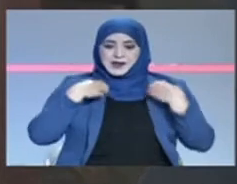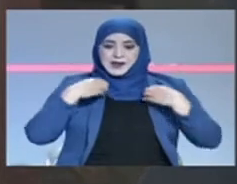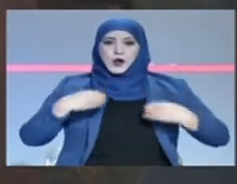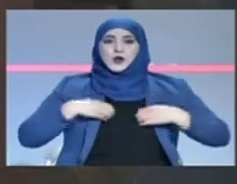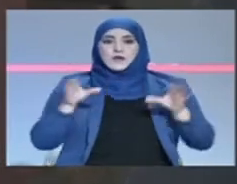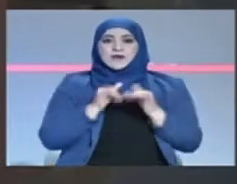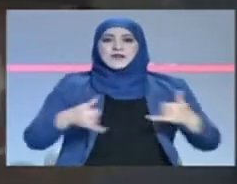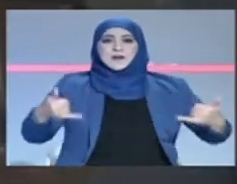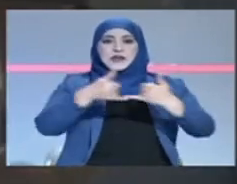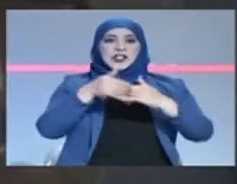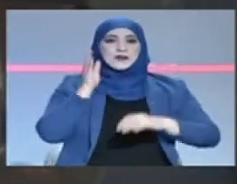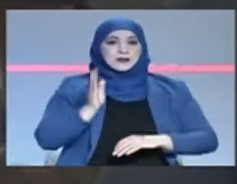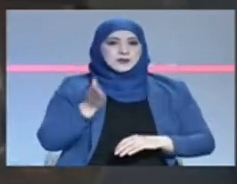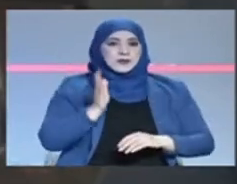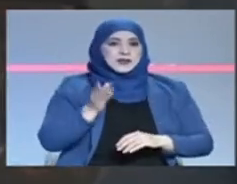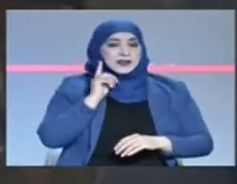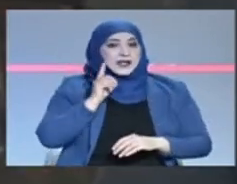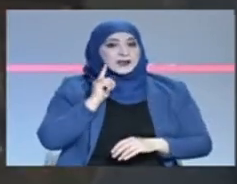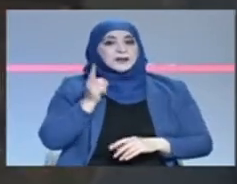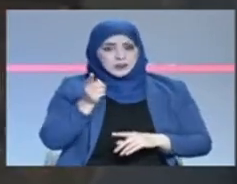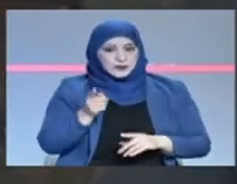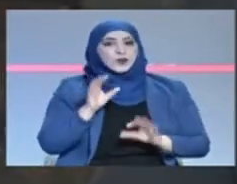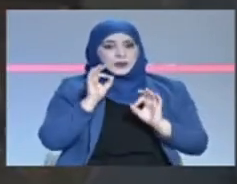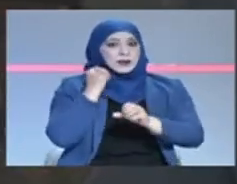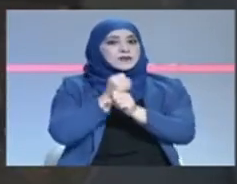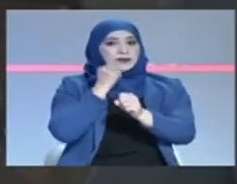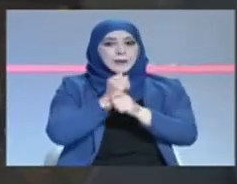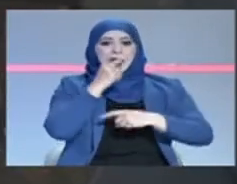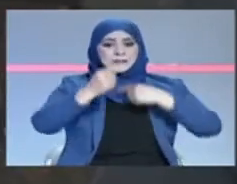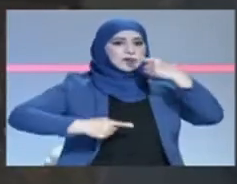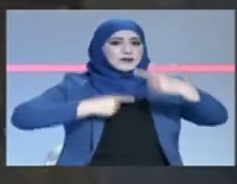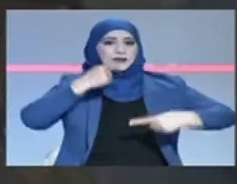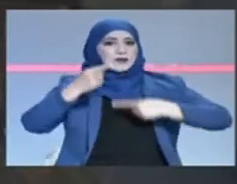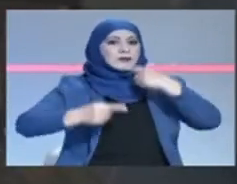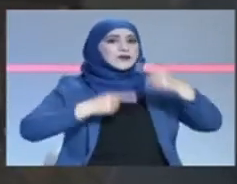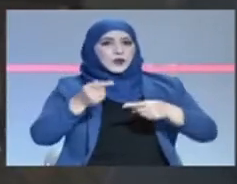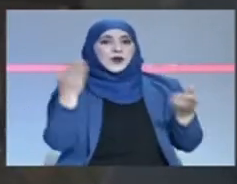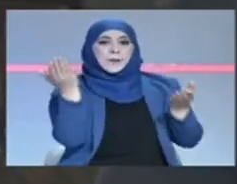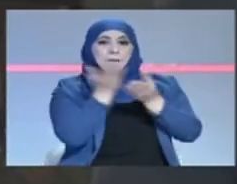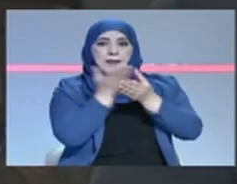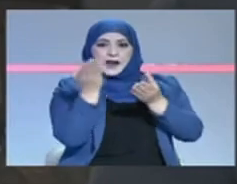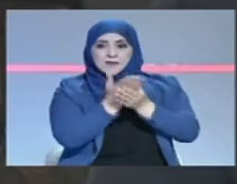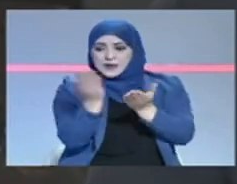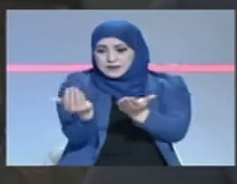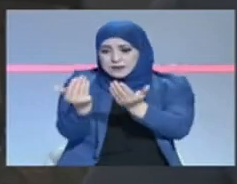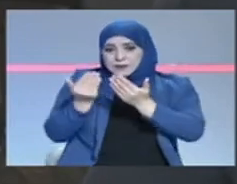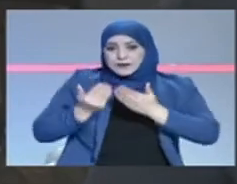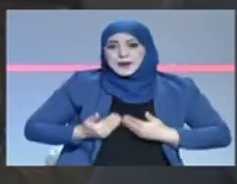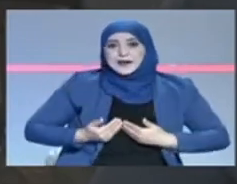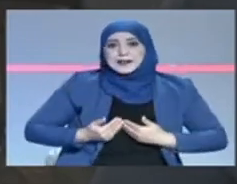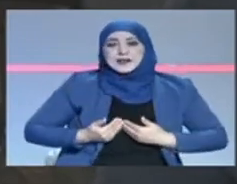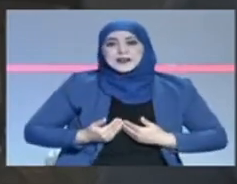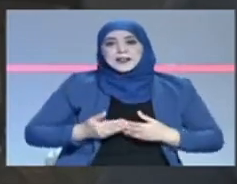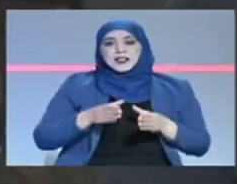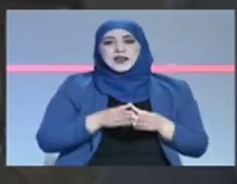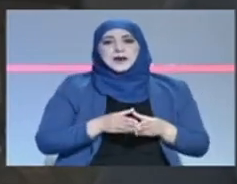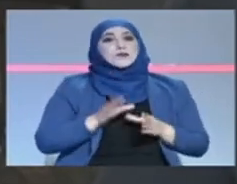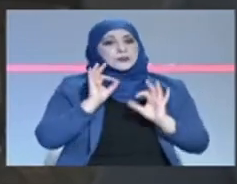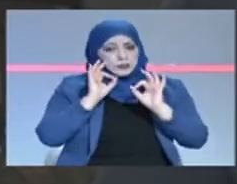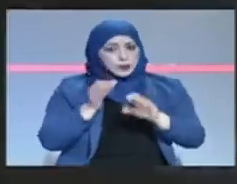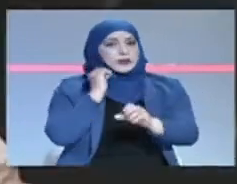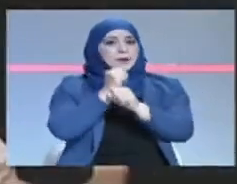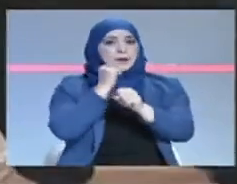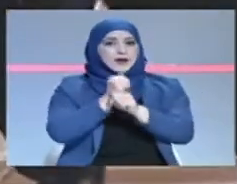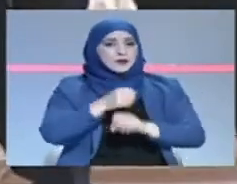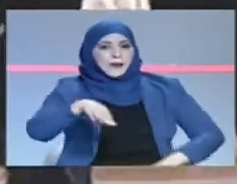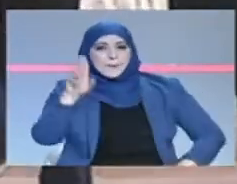التأديب قاعدين قائمين بعمل دؤوب، الملفات اللي جينا ملفات معناها مخدومة كما